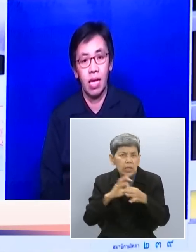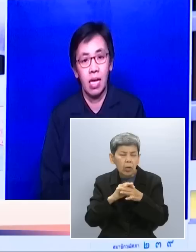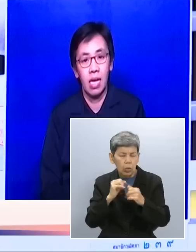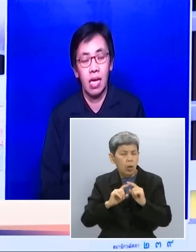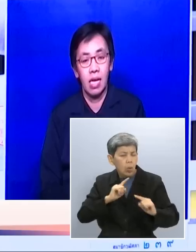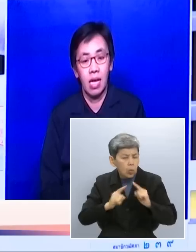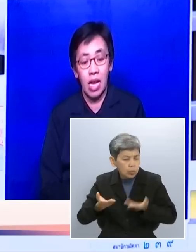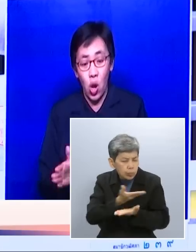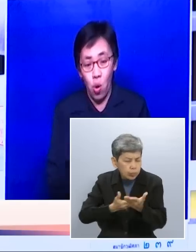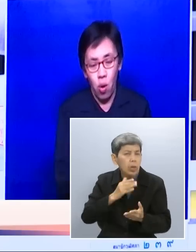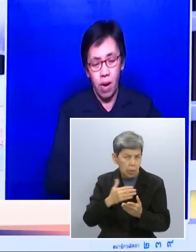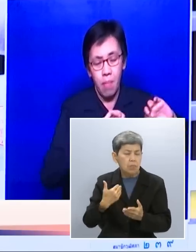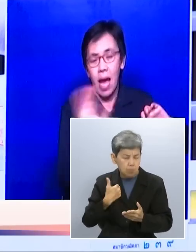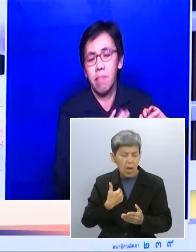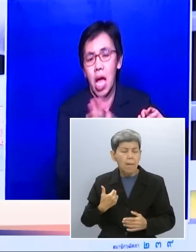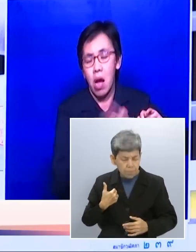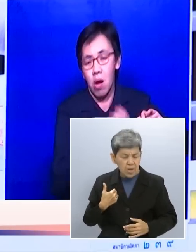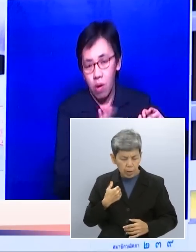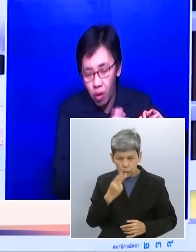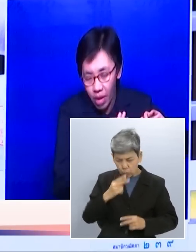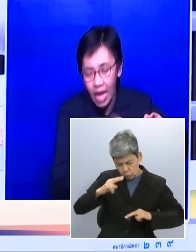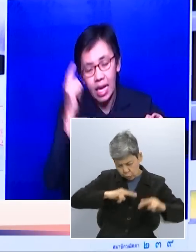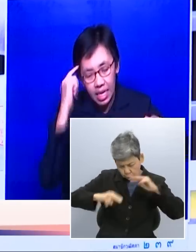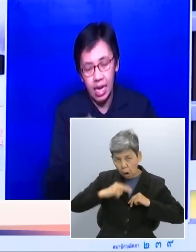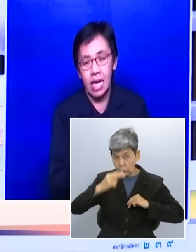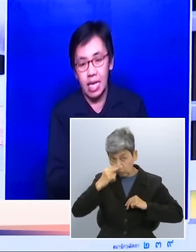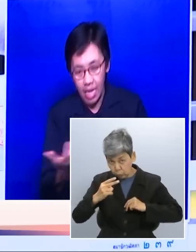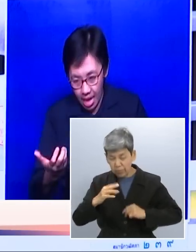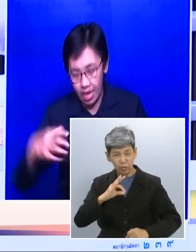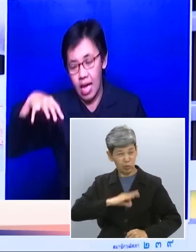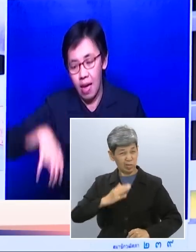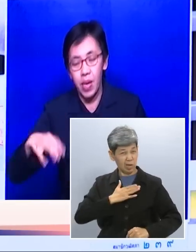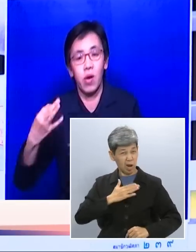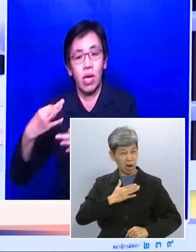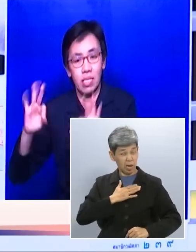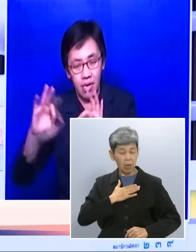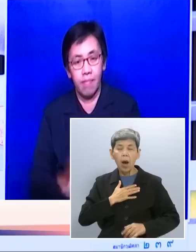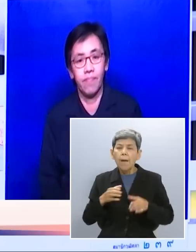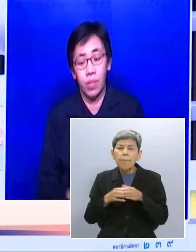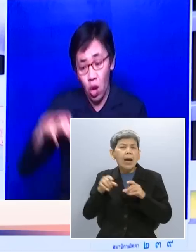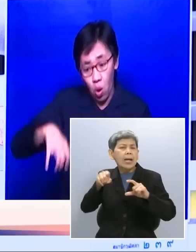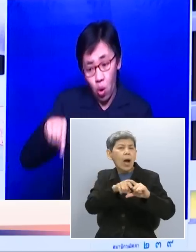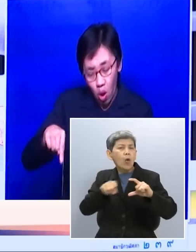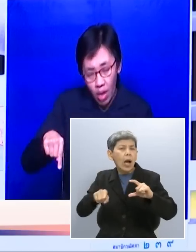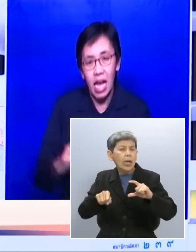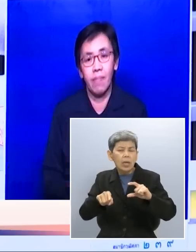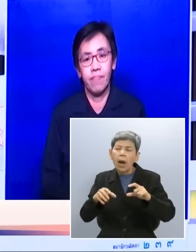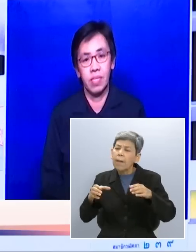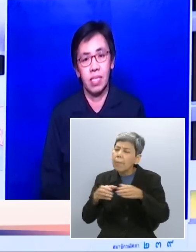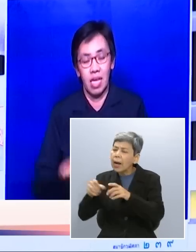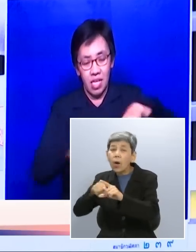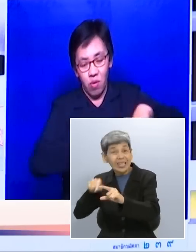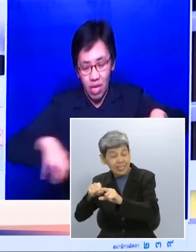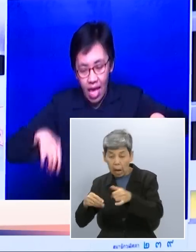ถกเถียงกันในสภายังมีโอกาสต้องพิจารณาส่วนตัวเชื่อว่าคนที่เลือกพรรคก้าวไกลหรือคนในพรรคก้าวไกลเอง